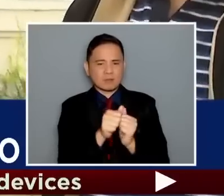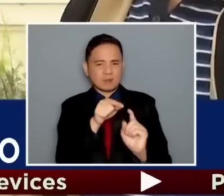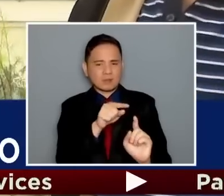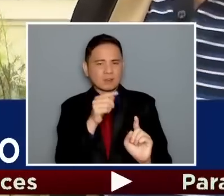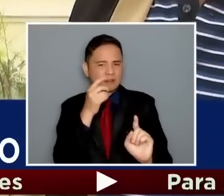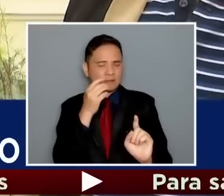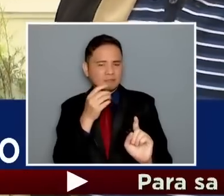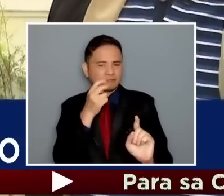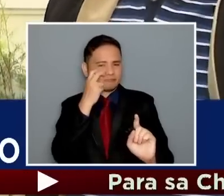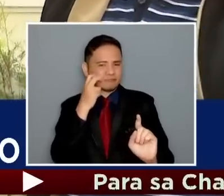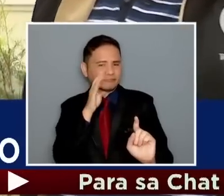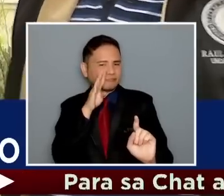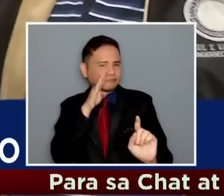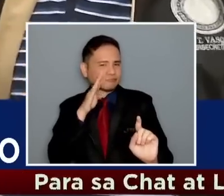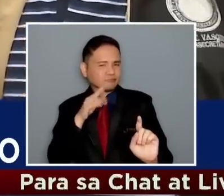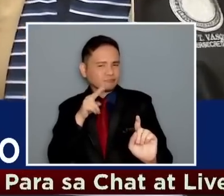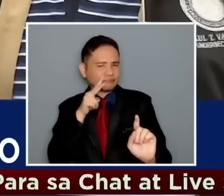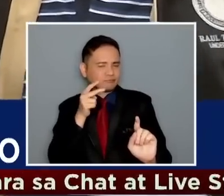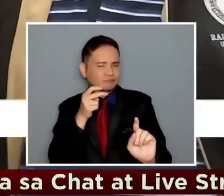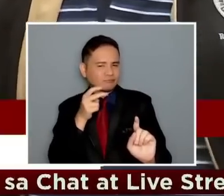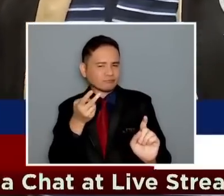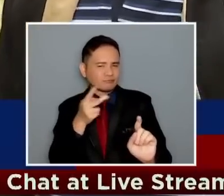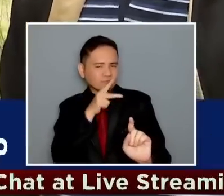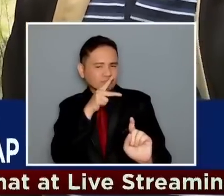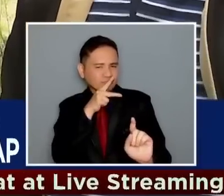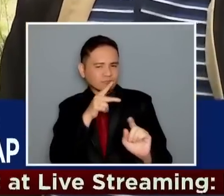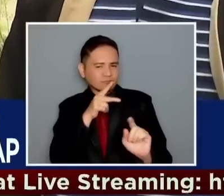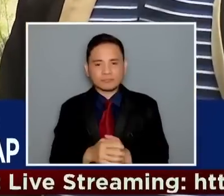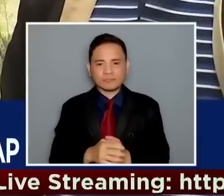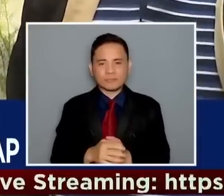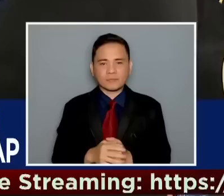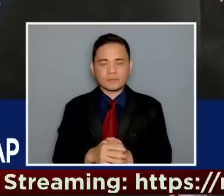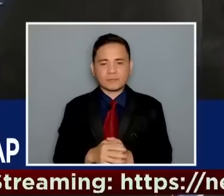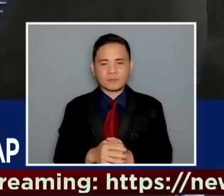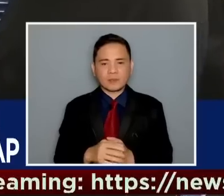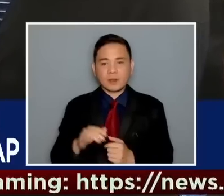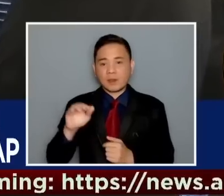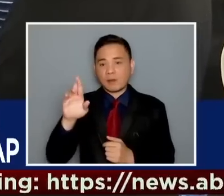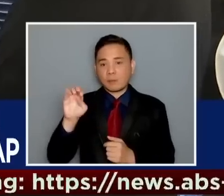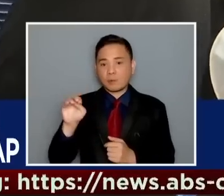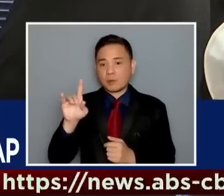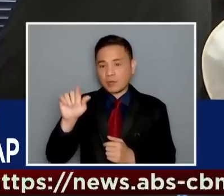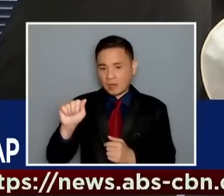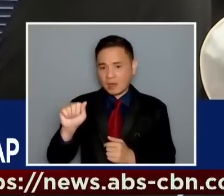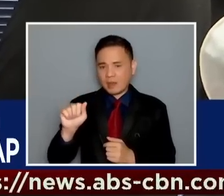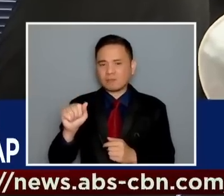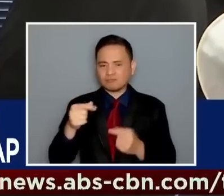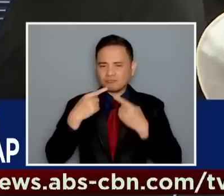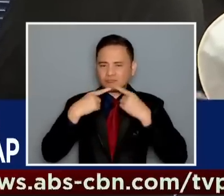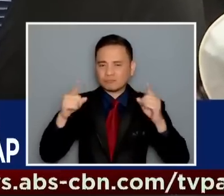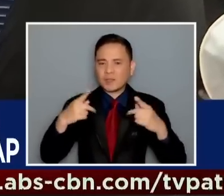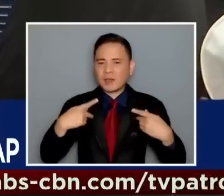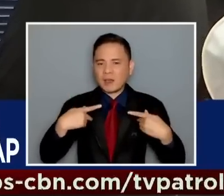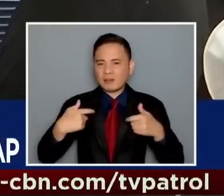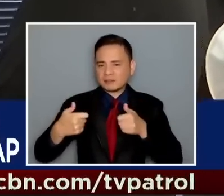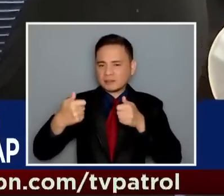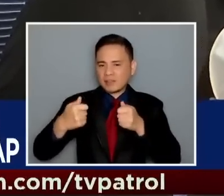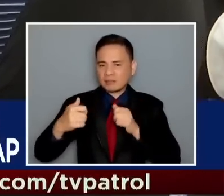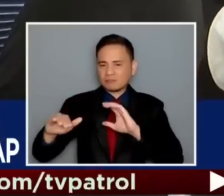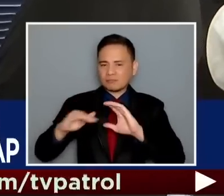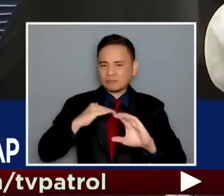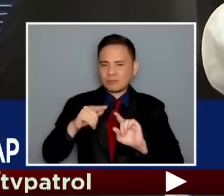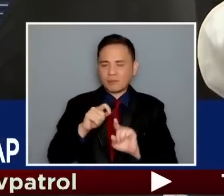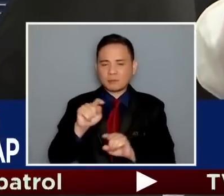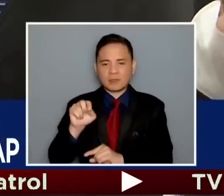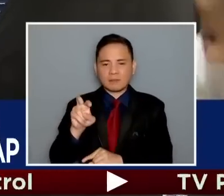eh. Kinumpirma ni Remulia na nakatanggap siya ng text message mula kay Teves. Gusto umano siyang makausap nito pero hindi pa niya sinasagot